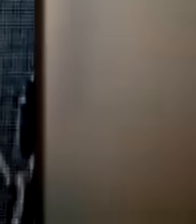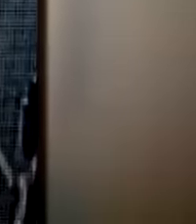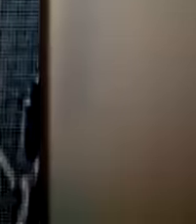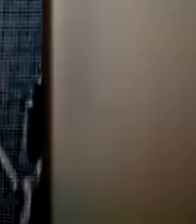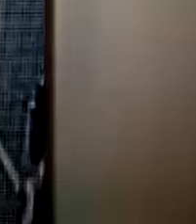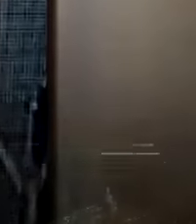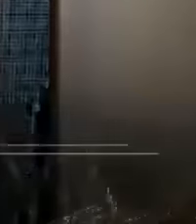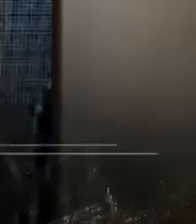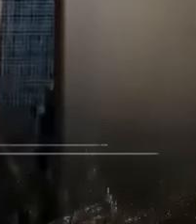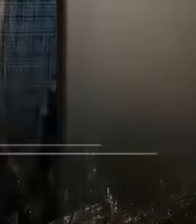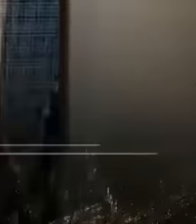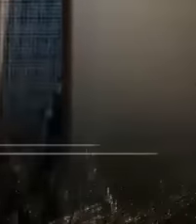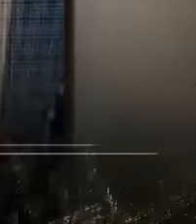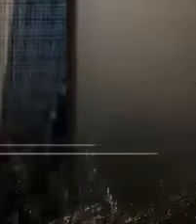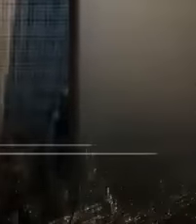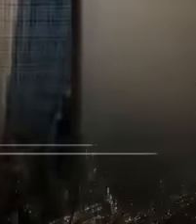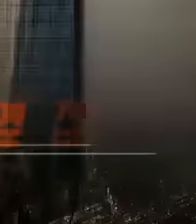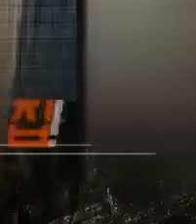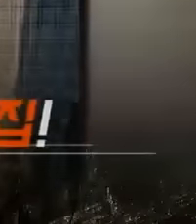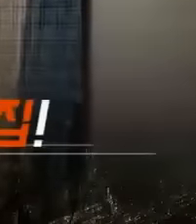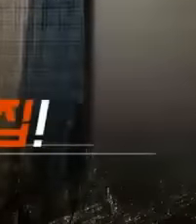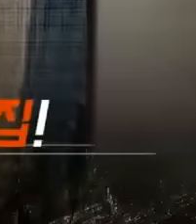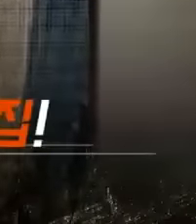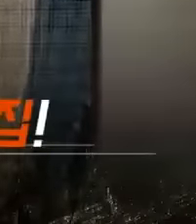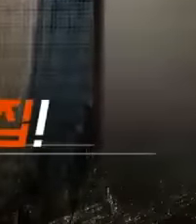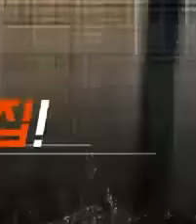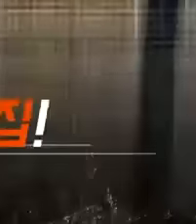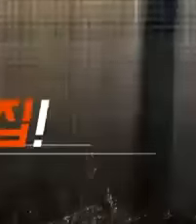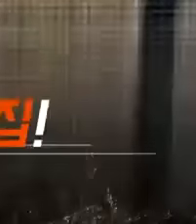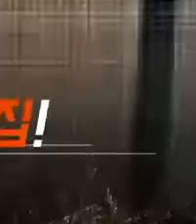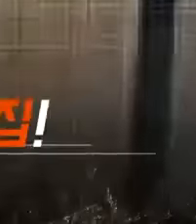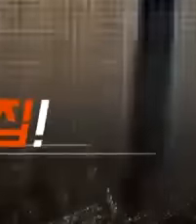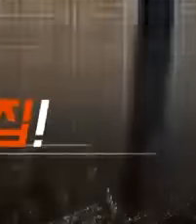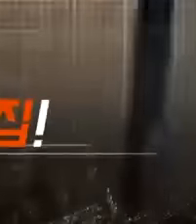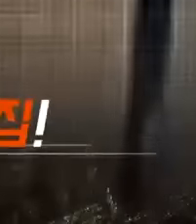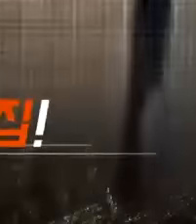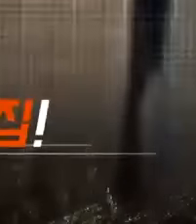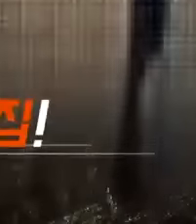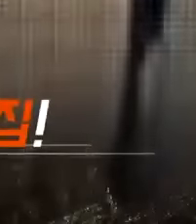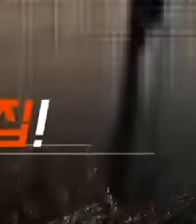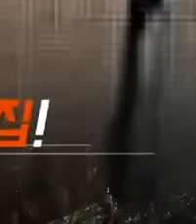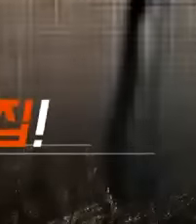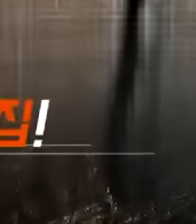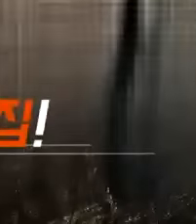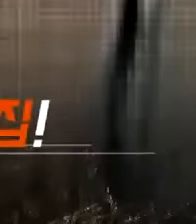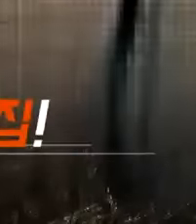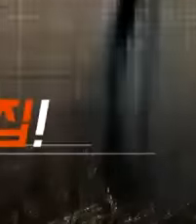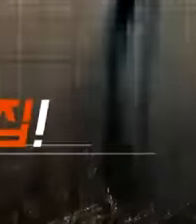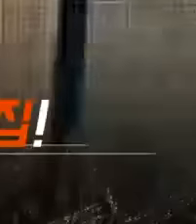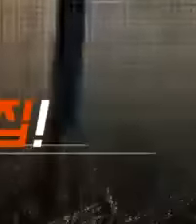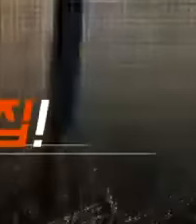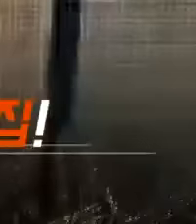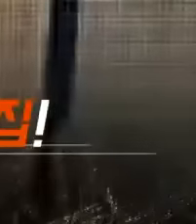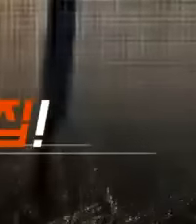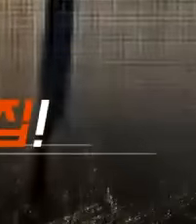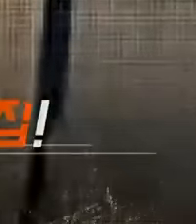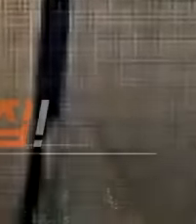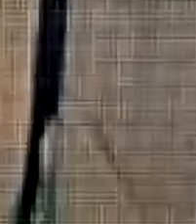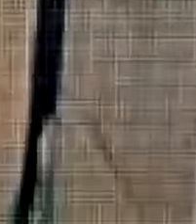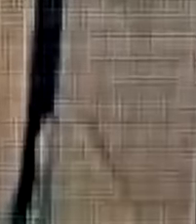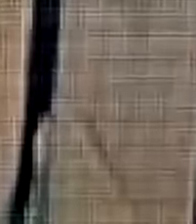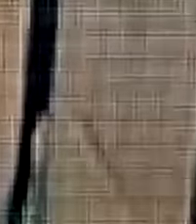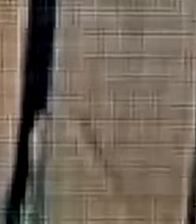라 문학으로 주문해둔 생수를 훔친 옆집 여성의 적반 하장 태도에 충격을 받았다는 남성의 제보가